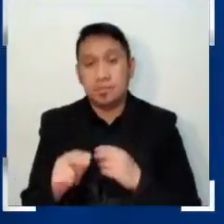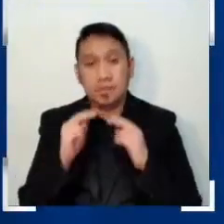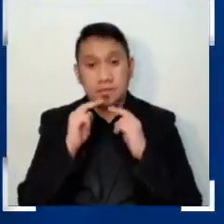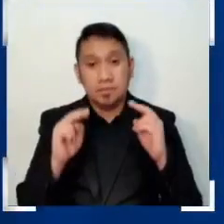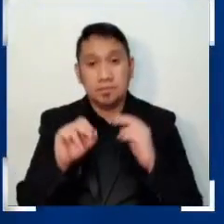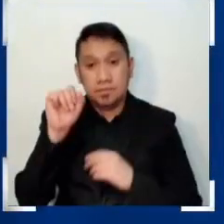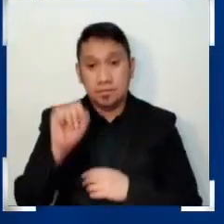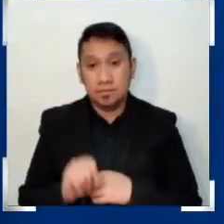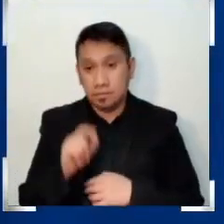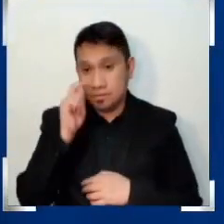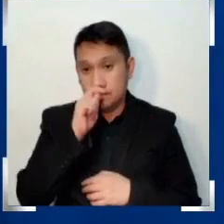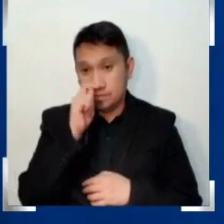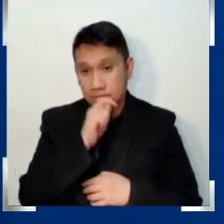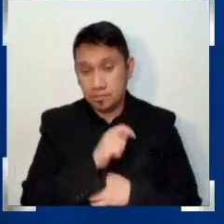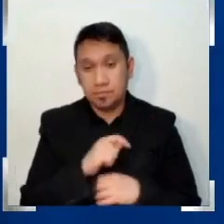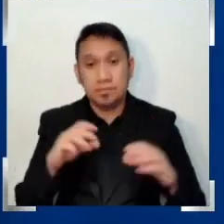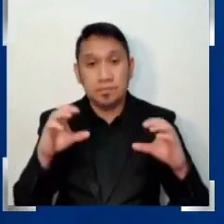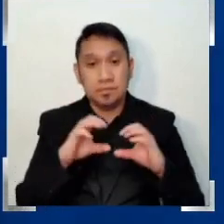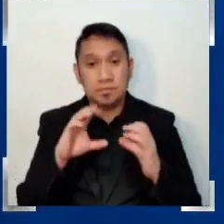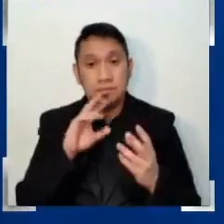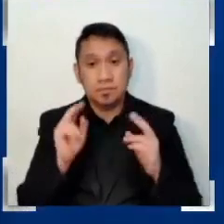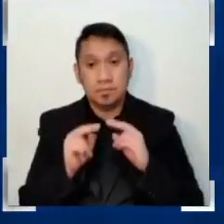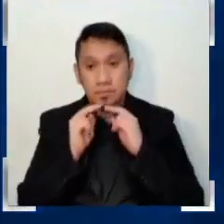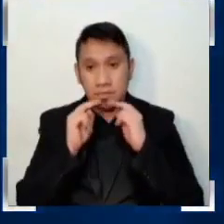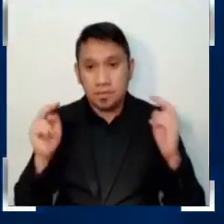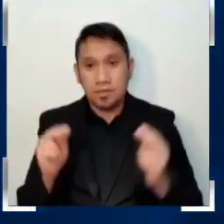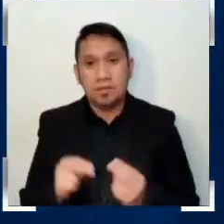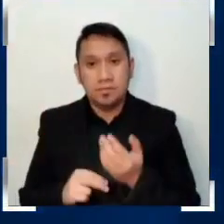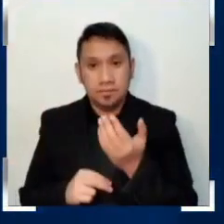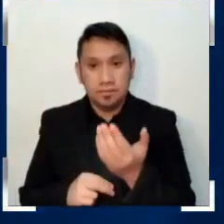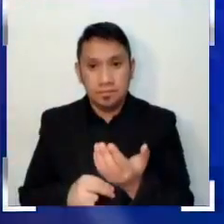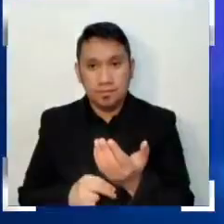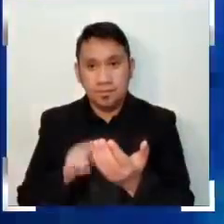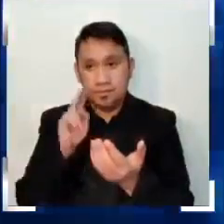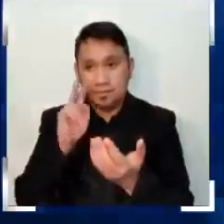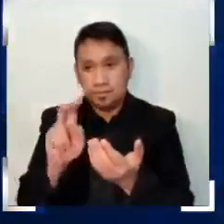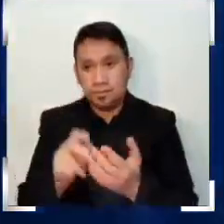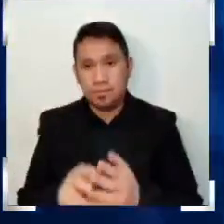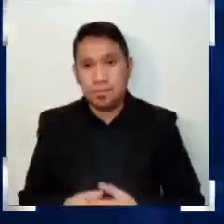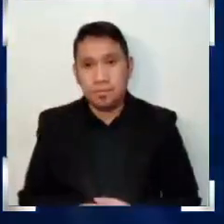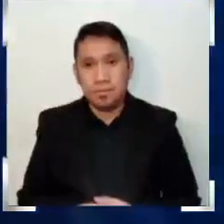GMA Integrated News, Andrew Bernardo, ang inyong saksi.